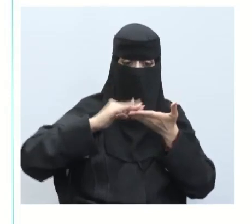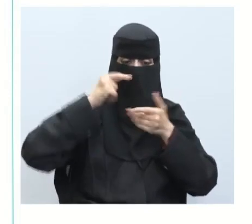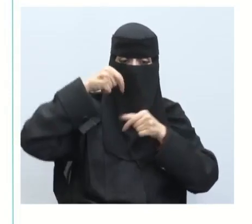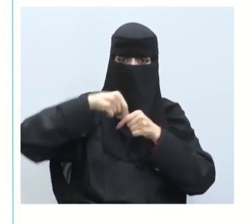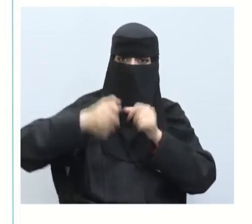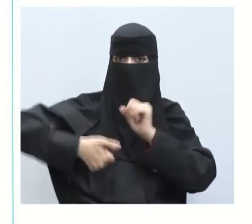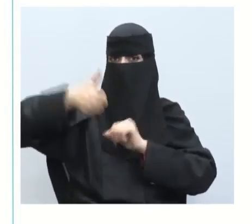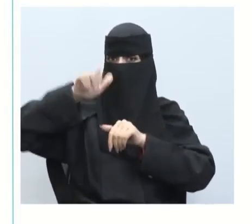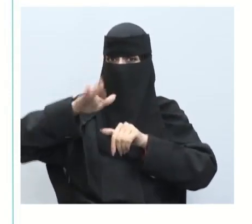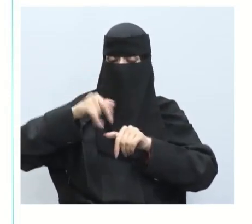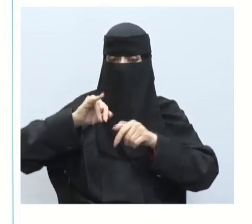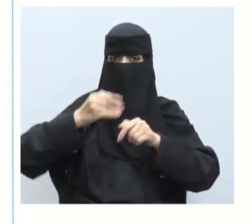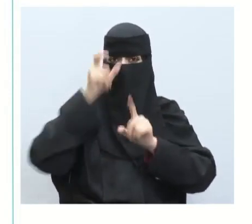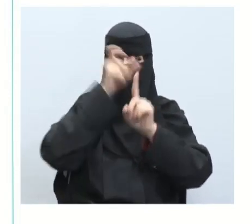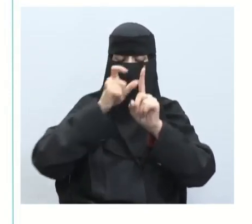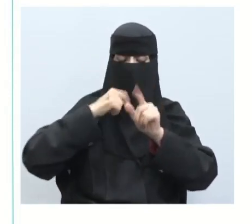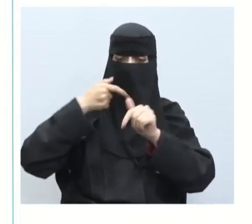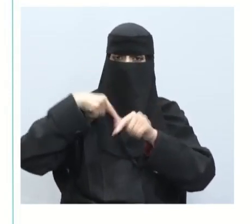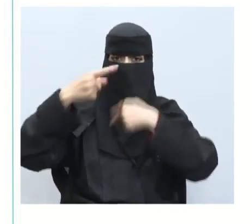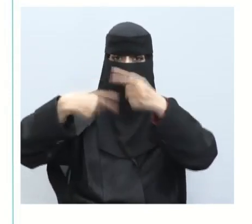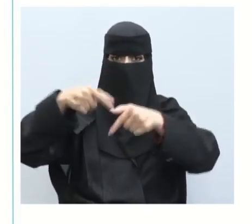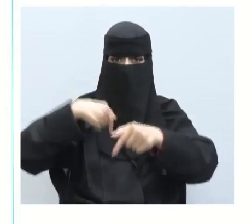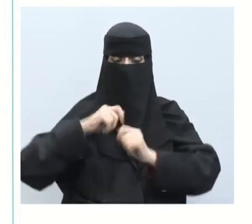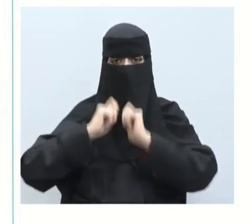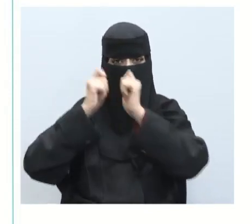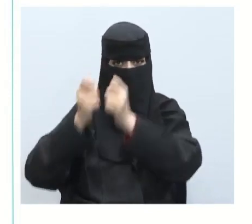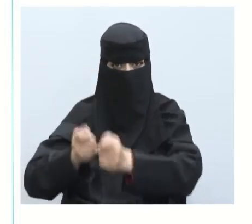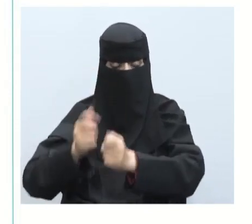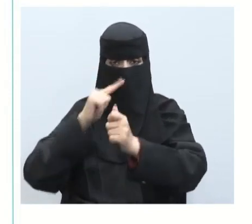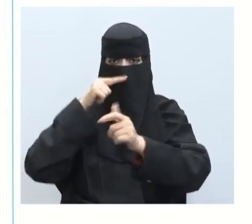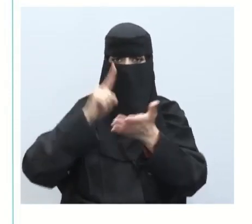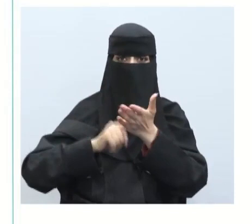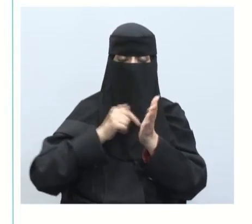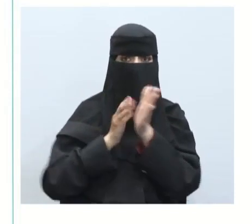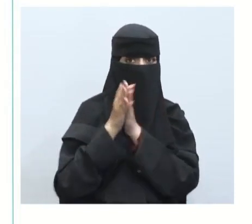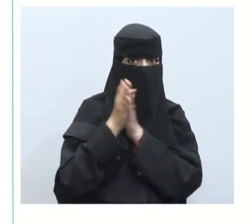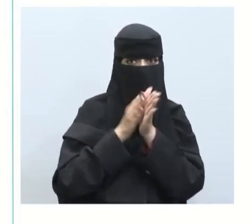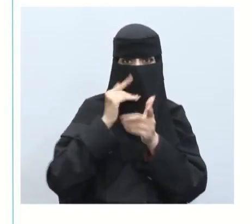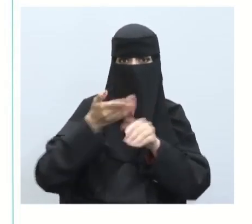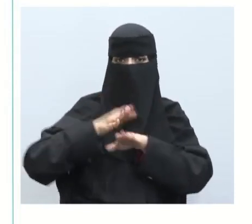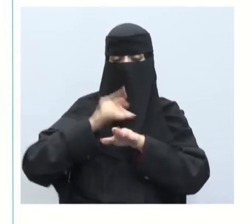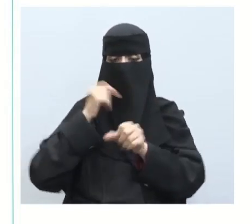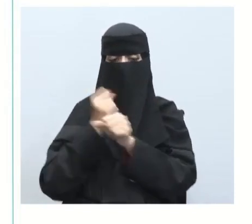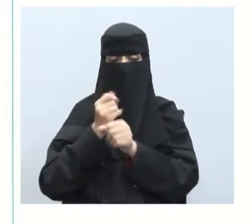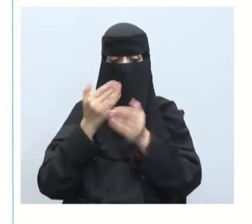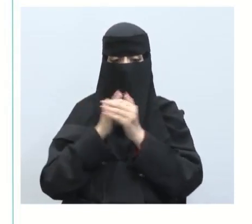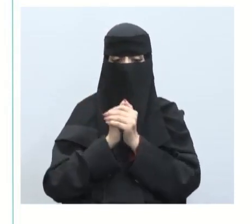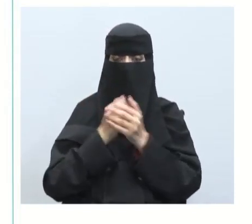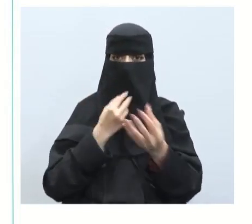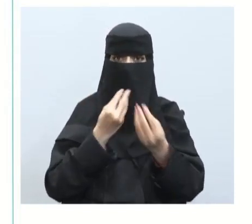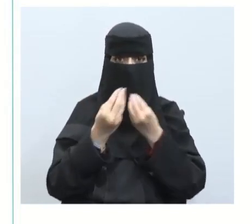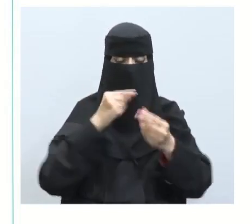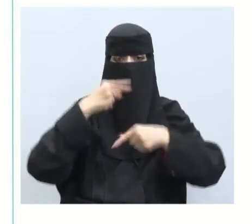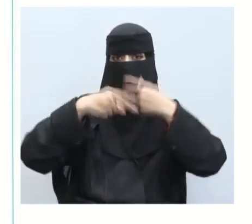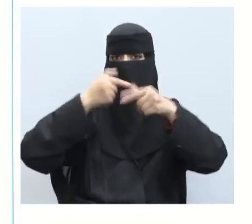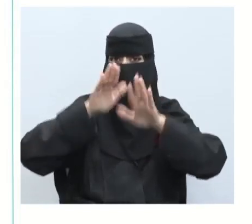في النجاح الموظفين واستمرار عطائهم وان يكونوا محفزين على العمل ايضا يتفاعلون